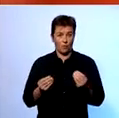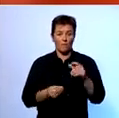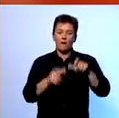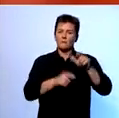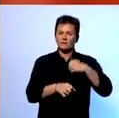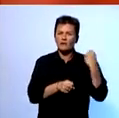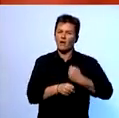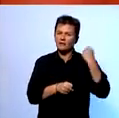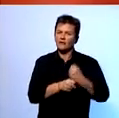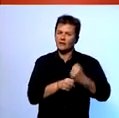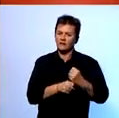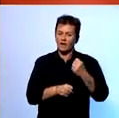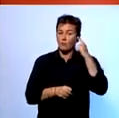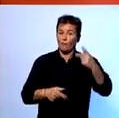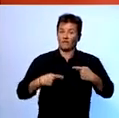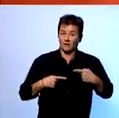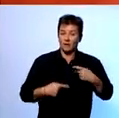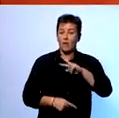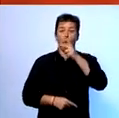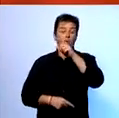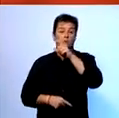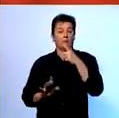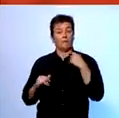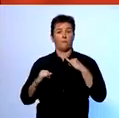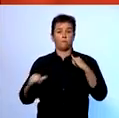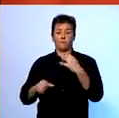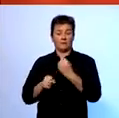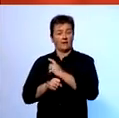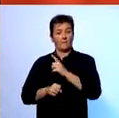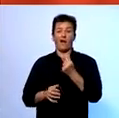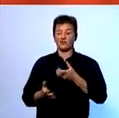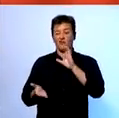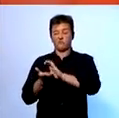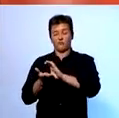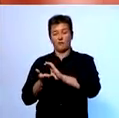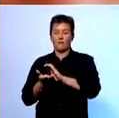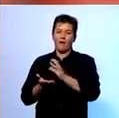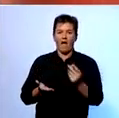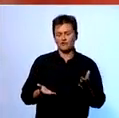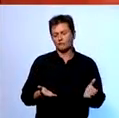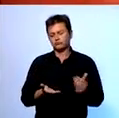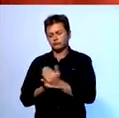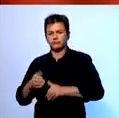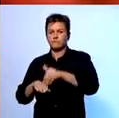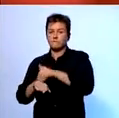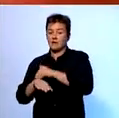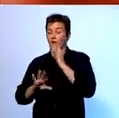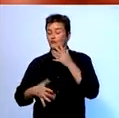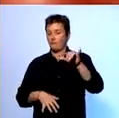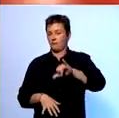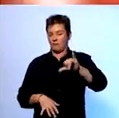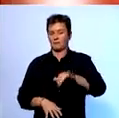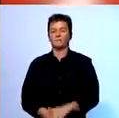survivre alors que ceux qui n'ont rien fait d'autre qu'à porter des capitaux empochche les milliards qu'ils ont prélevés sur l'exploitation quelle est la place de la